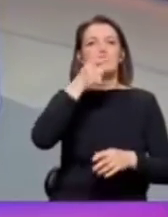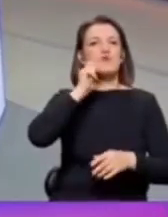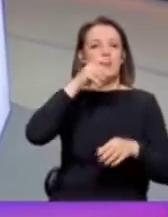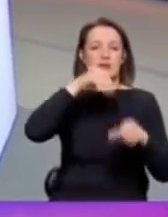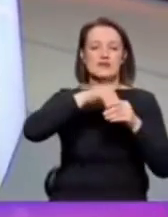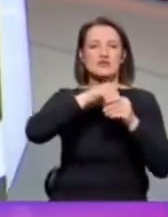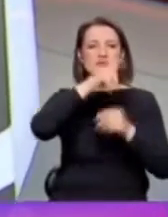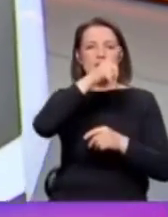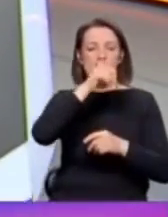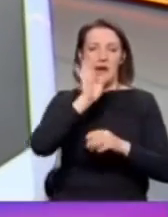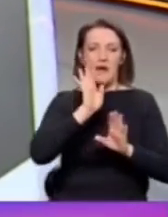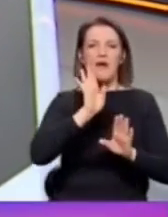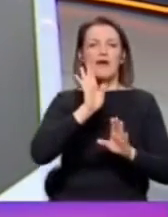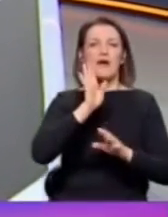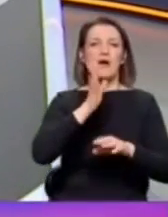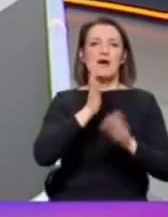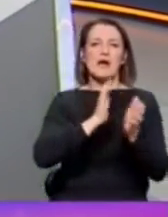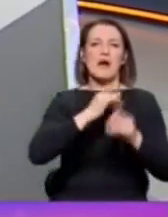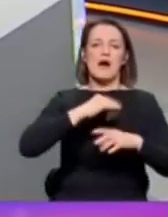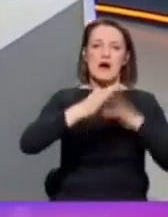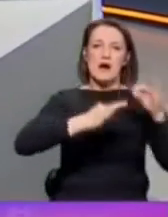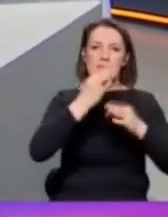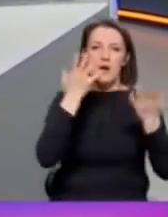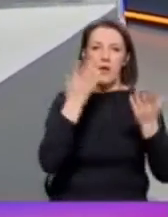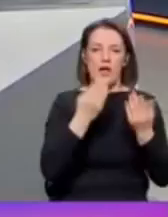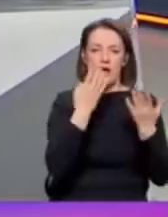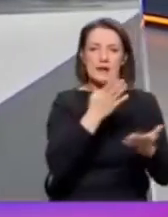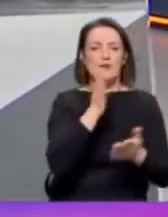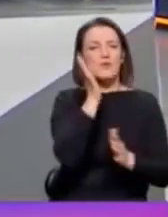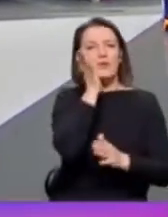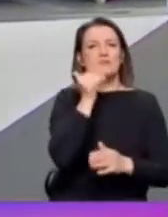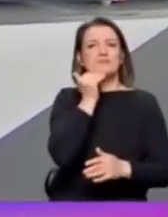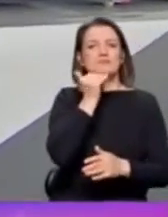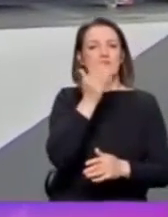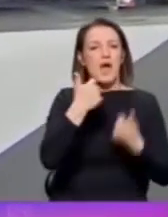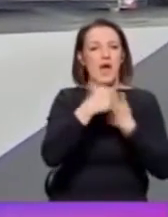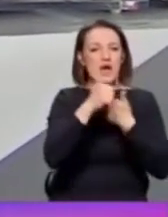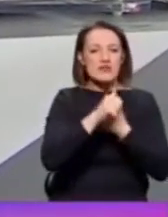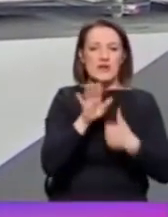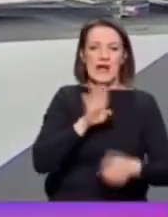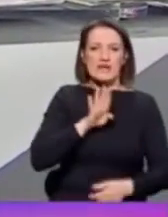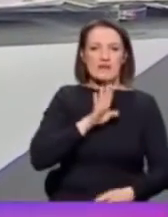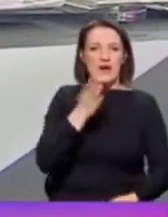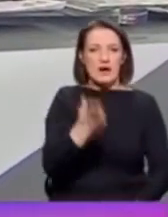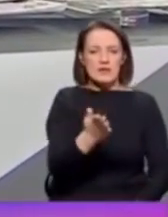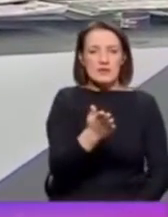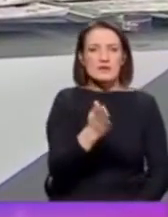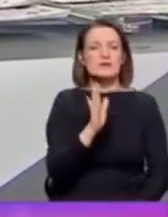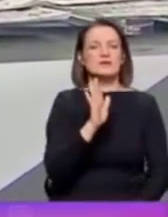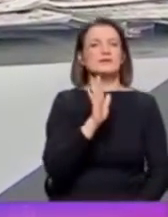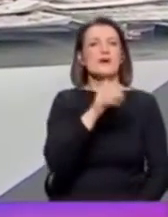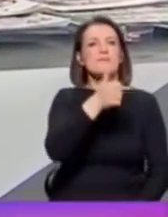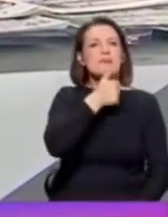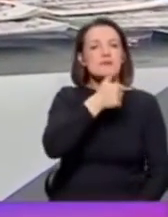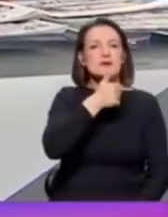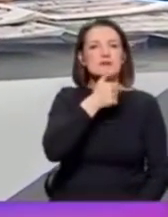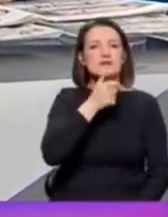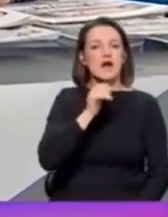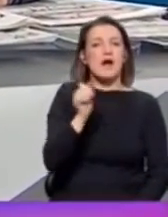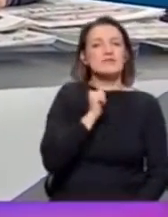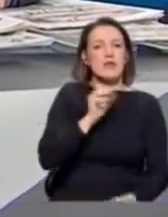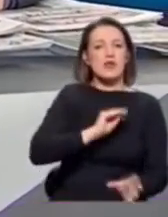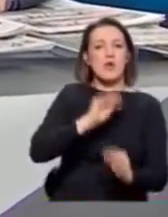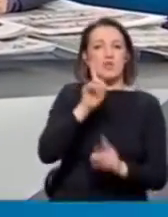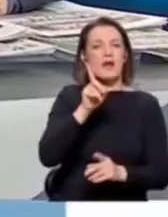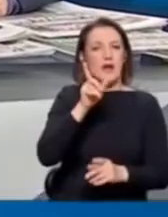olanlar başka ülkelerde coğrafyalarda uyuyamıyor eşine evladını babasını cepheye göndermiş olanlar var